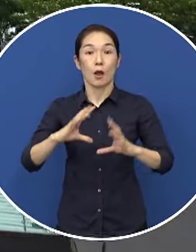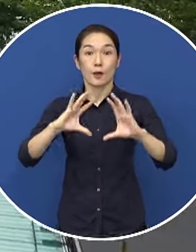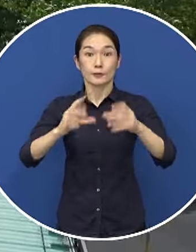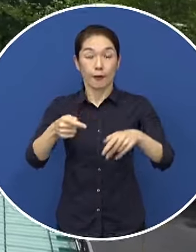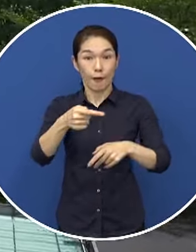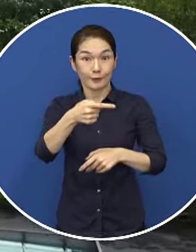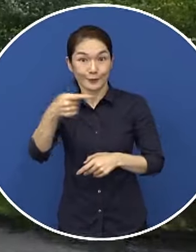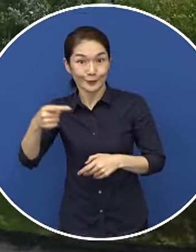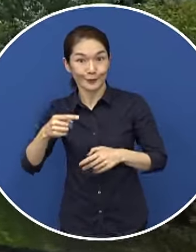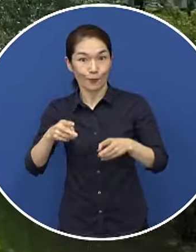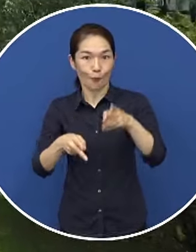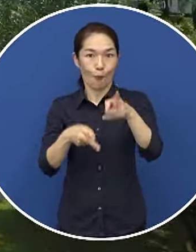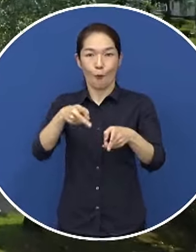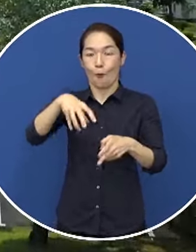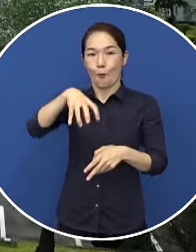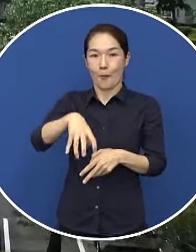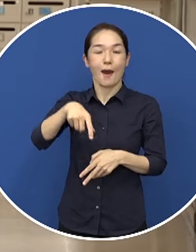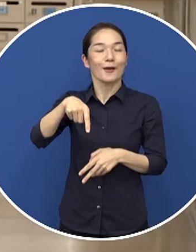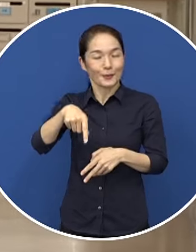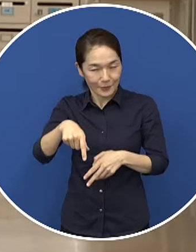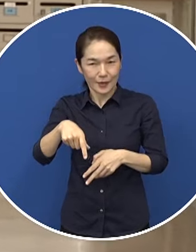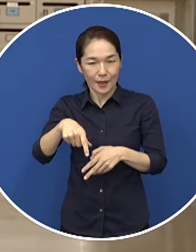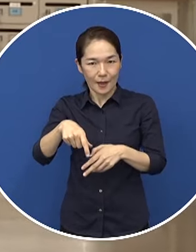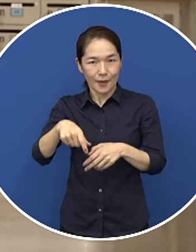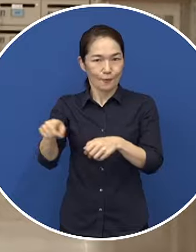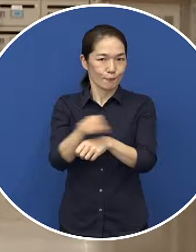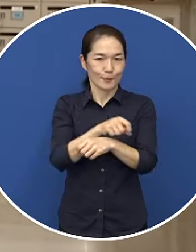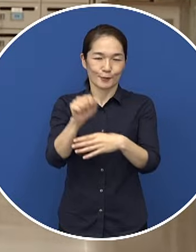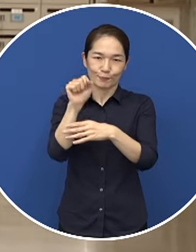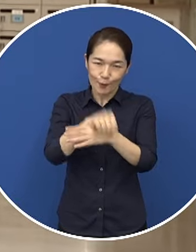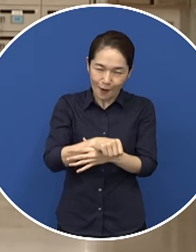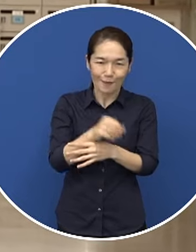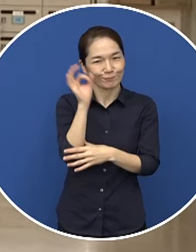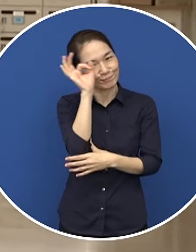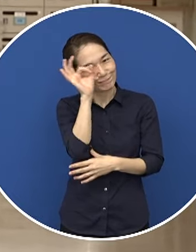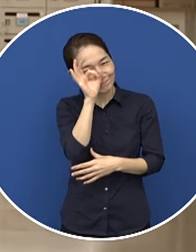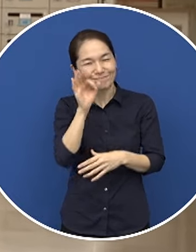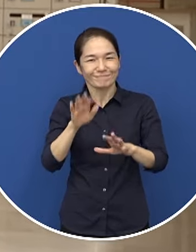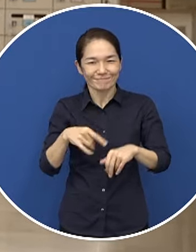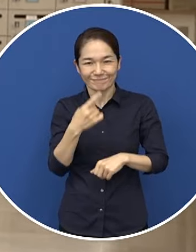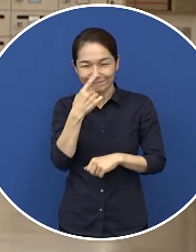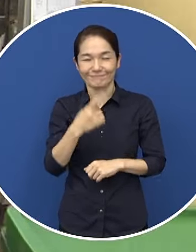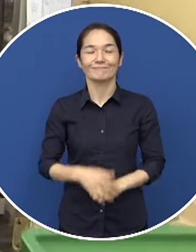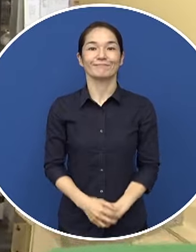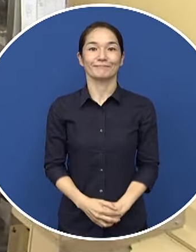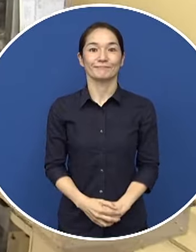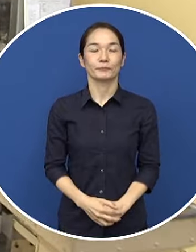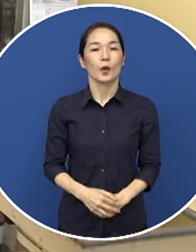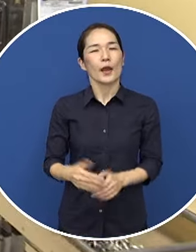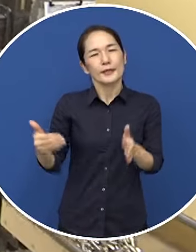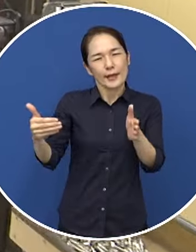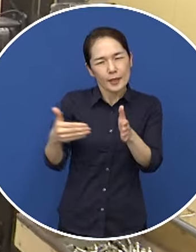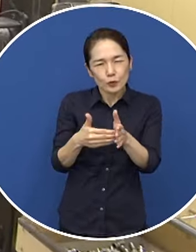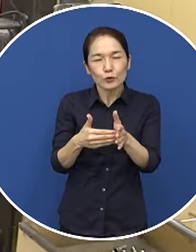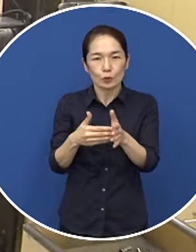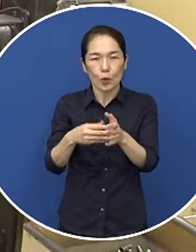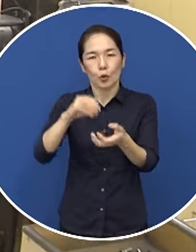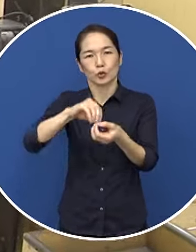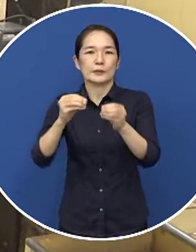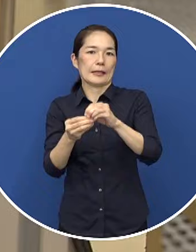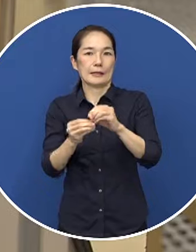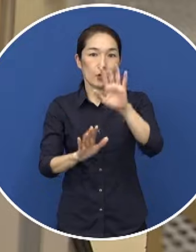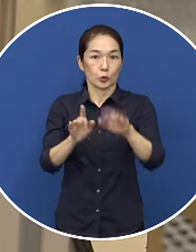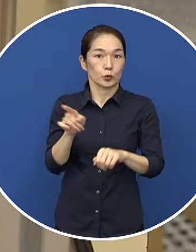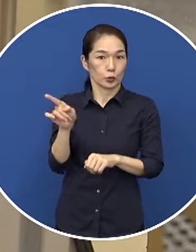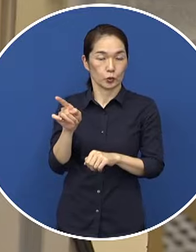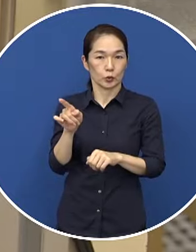界一の工場ということで、特別に見学させてもらいました。 これが最終の組み立て工程になり